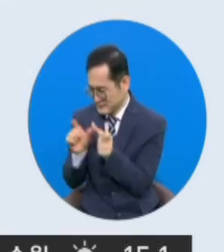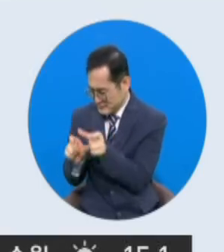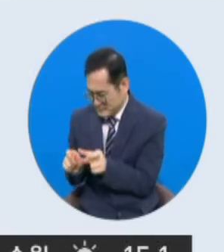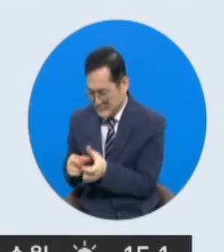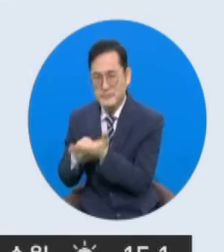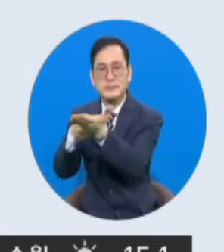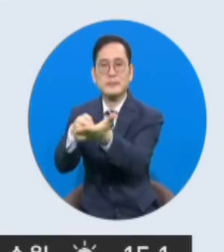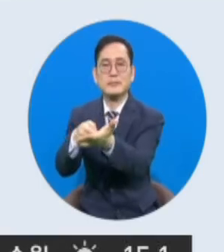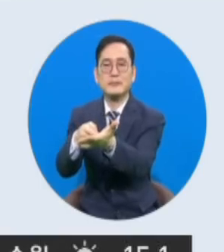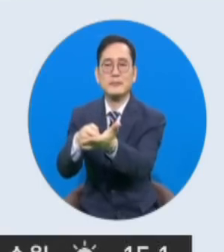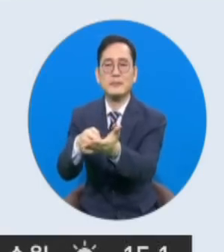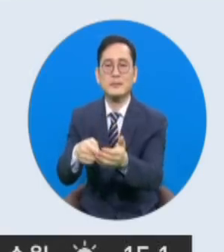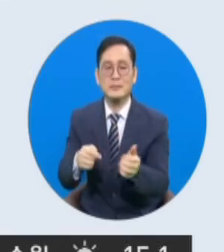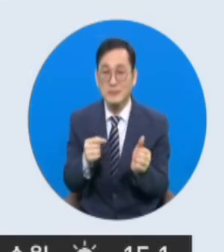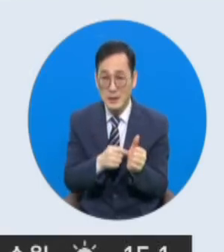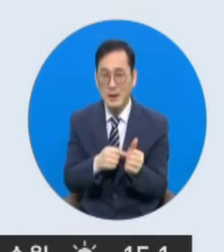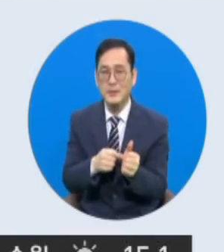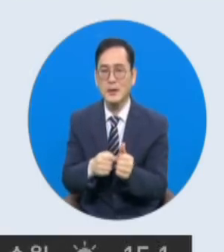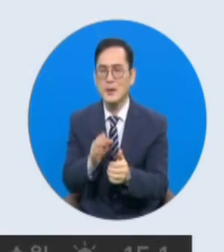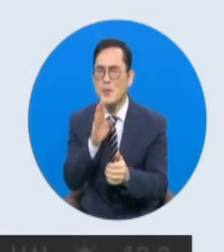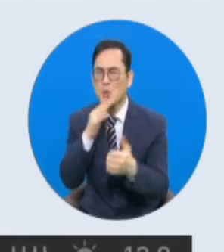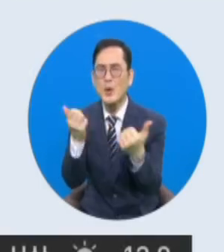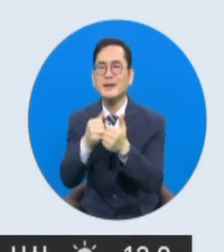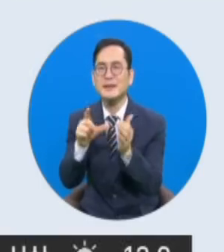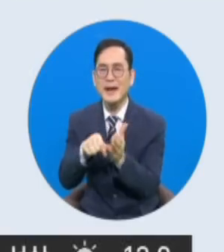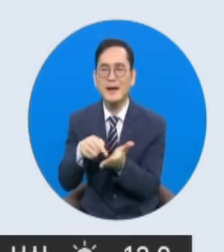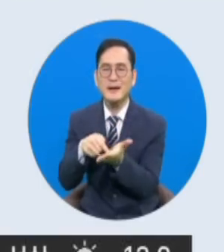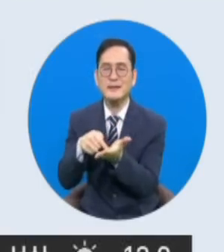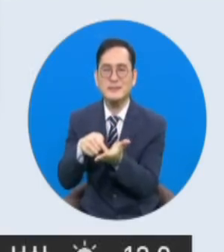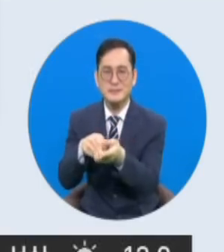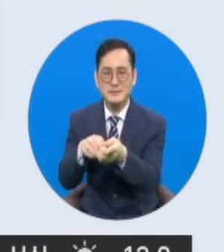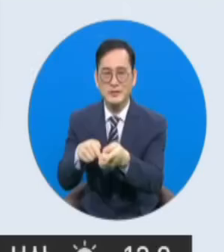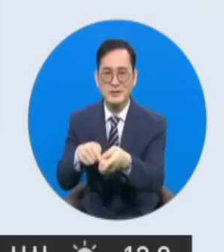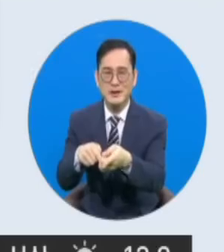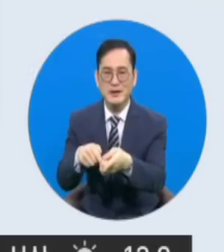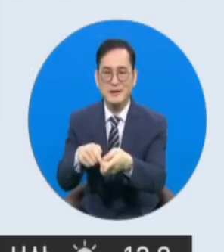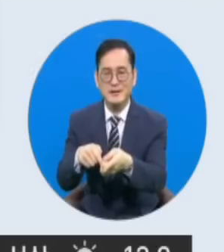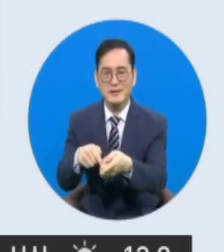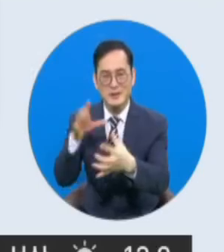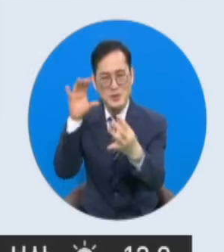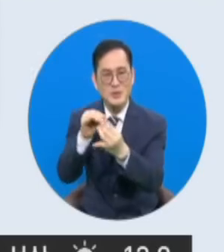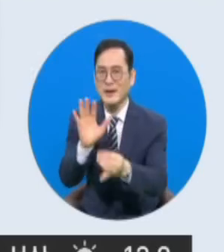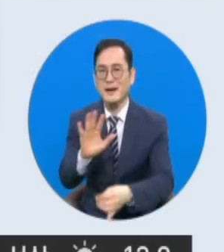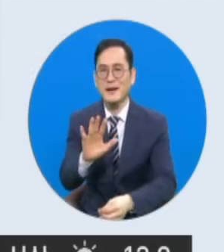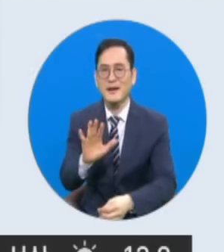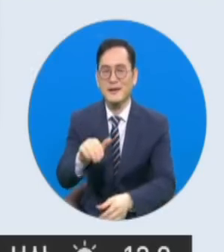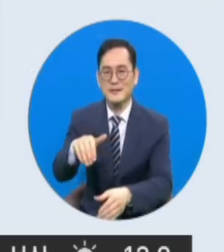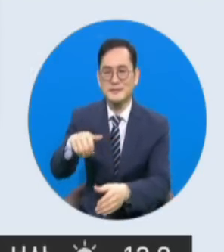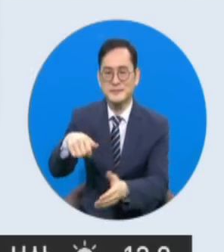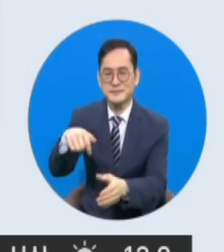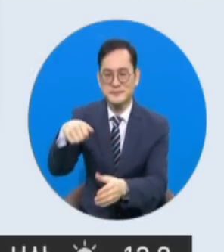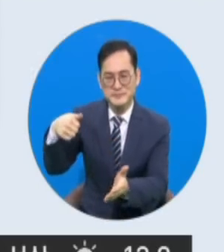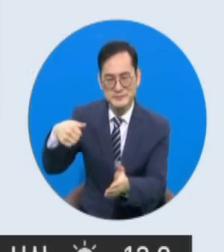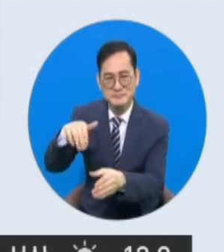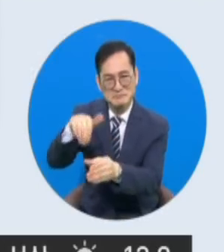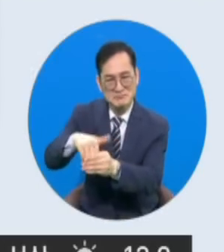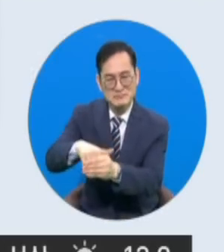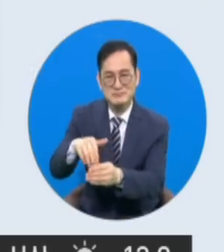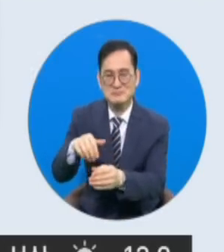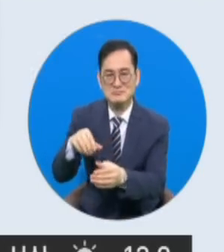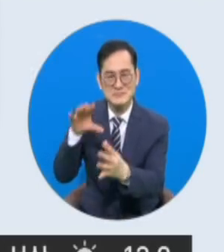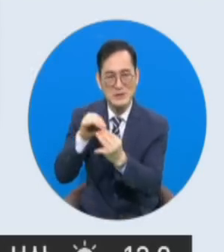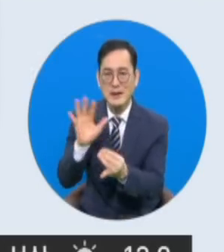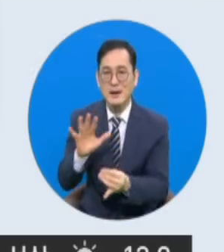실제 본회의 표결에 찬석 참석하지 않았습니다 그런데 1년 뒤에 가상 자산 과세 2025년